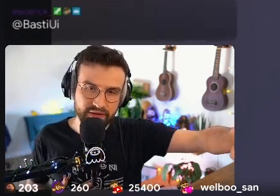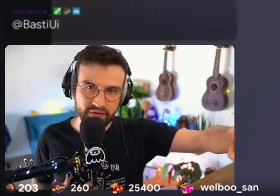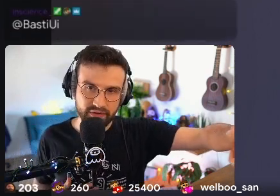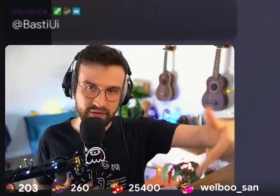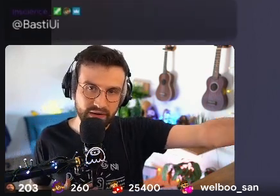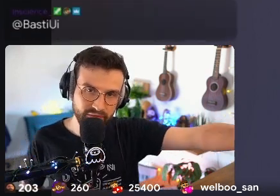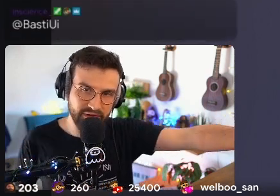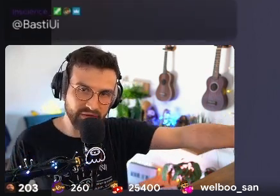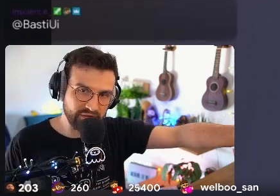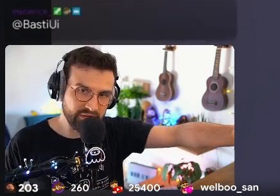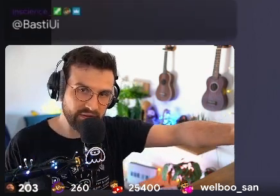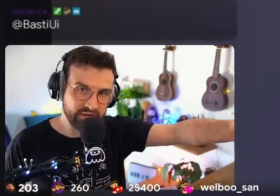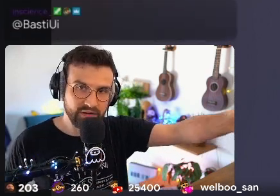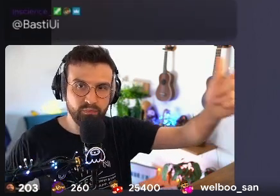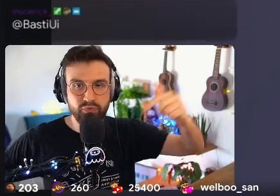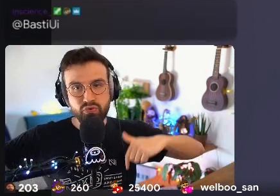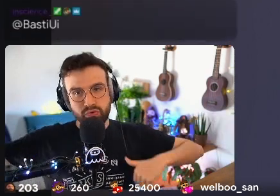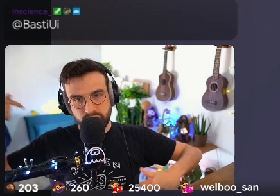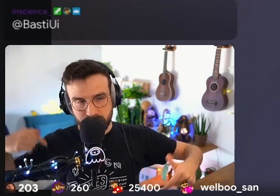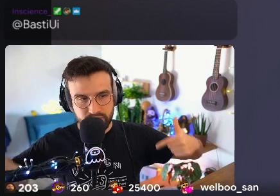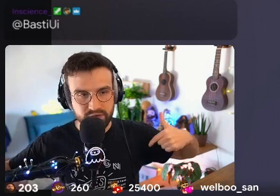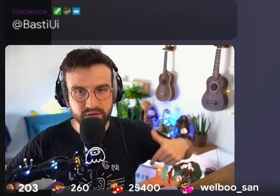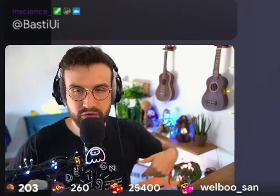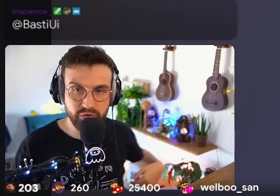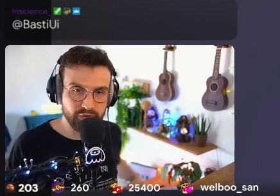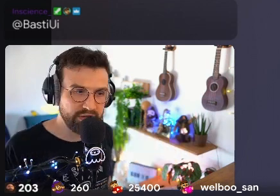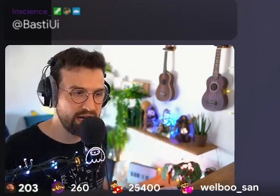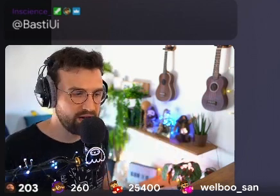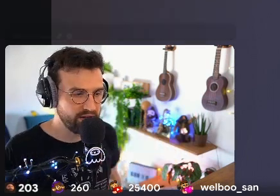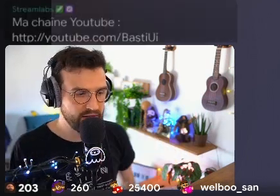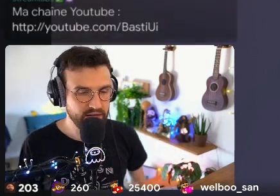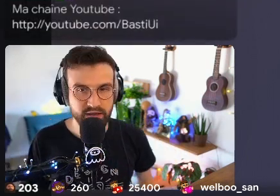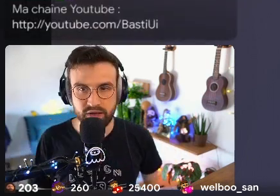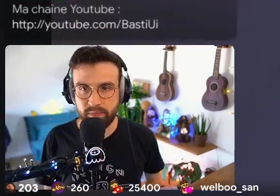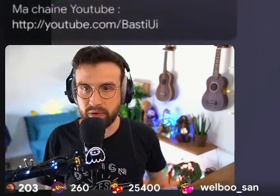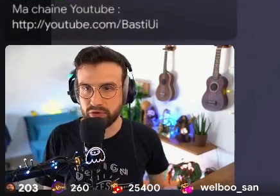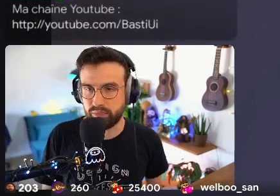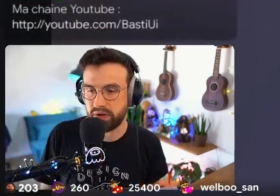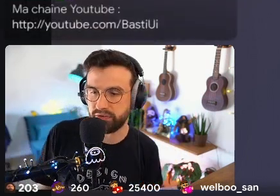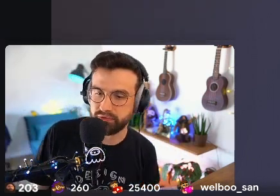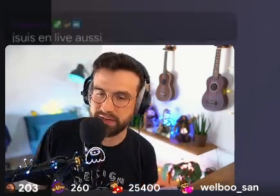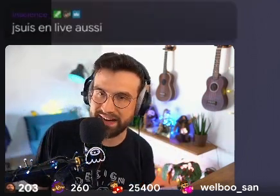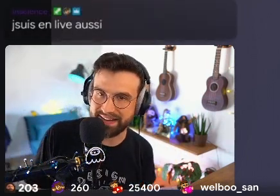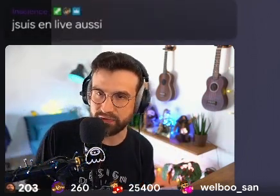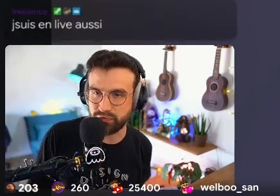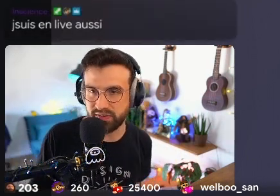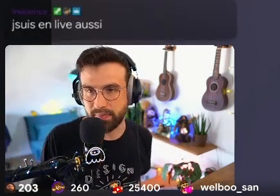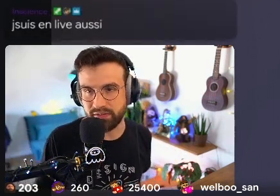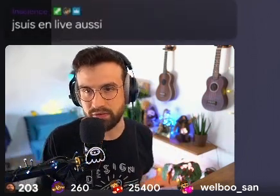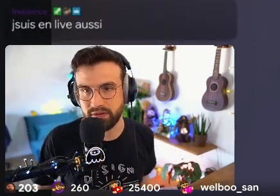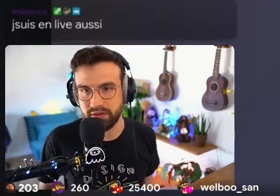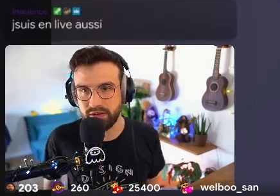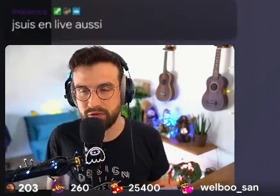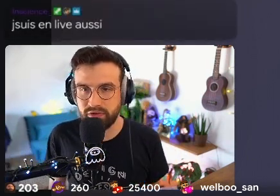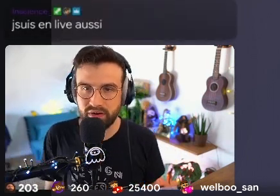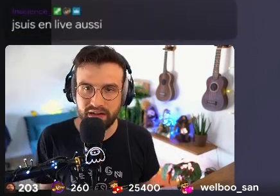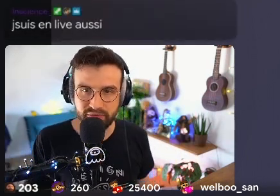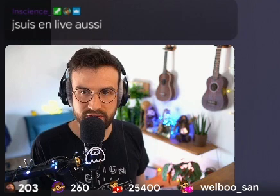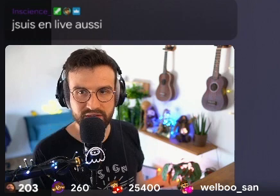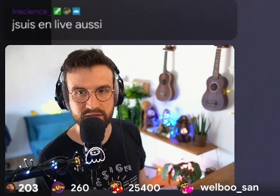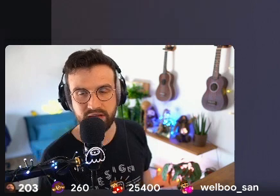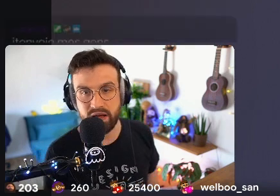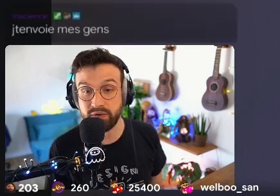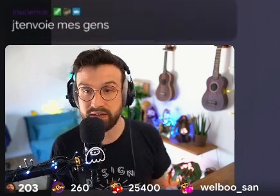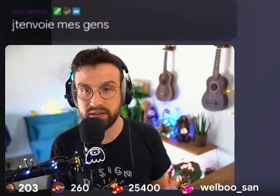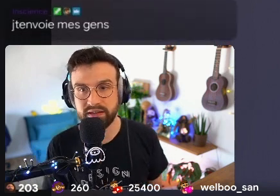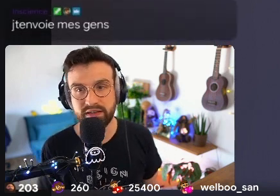la voix de la conférence plus de vocal, par contre on pourra se Vocal React juste après si tu veux. Je suis en live